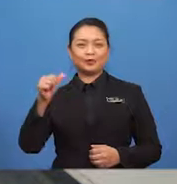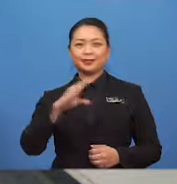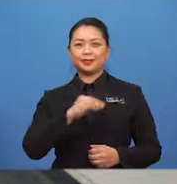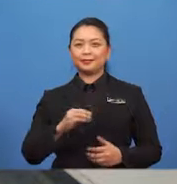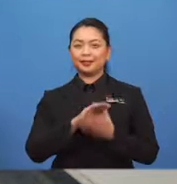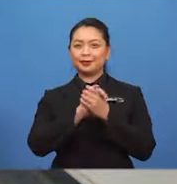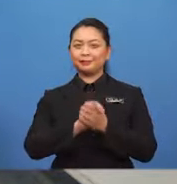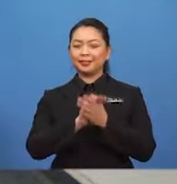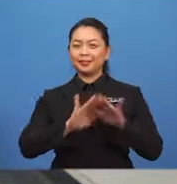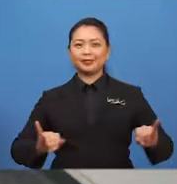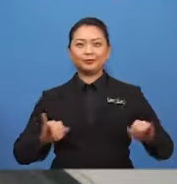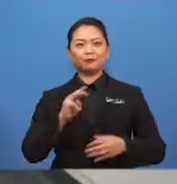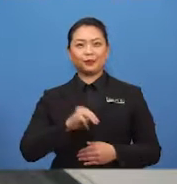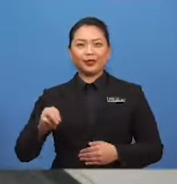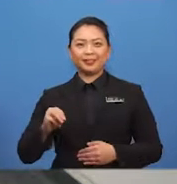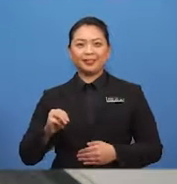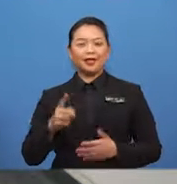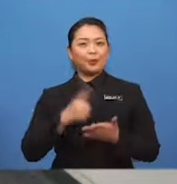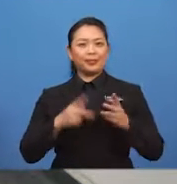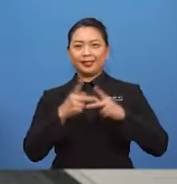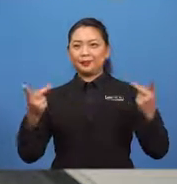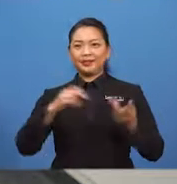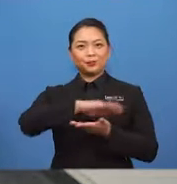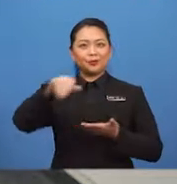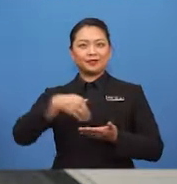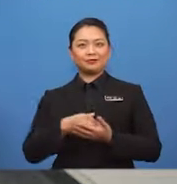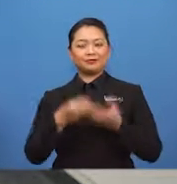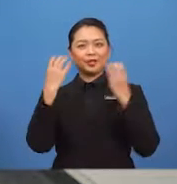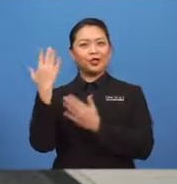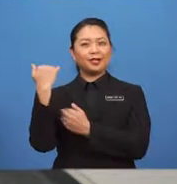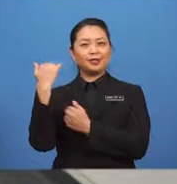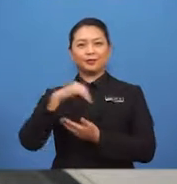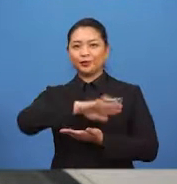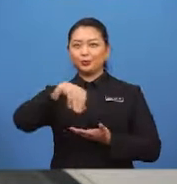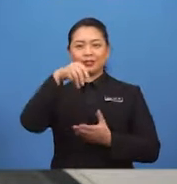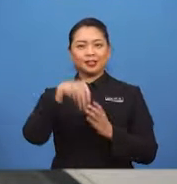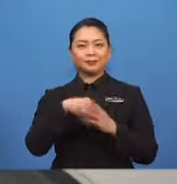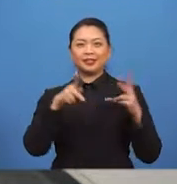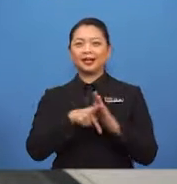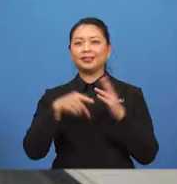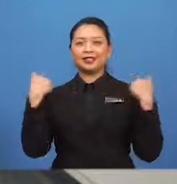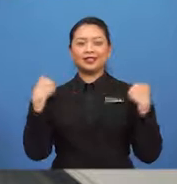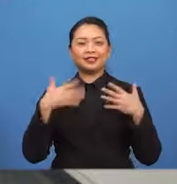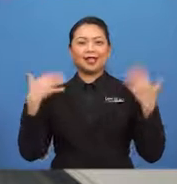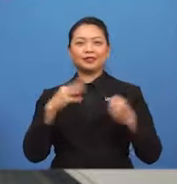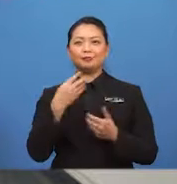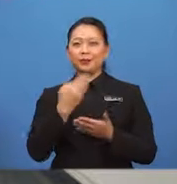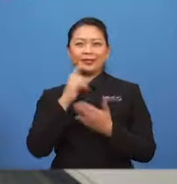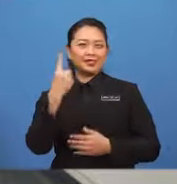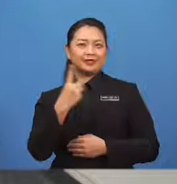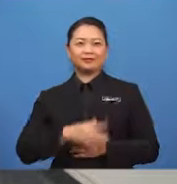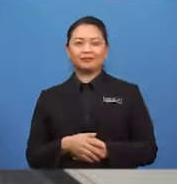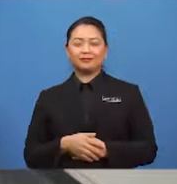Assalamualaikum dan salam sejahtera murid-murid. Apa khabar semua? Cikgu harap semua dalam keadaan sihat dan baik-baik